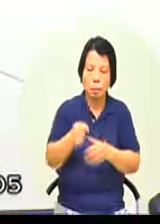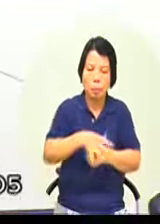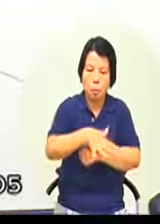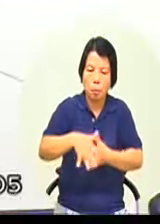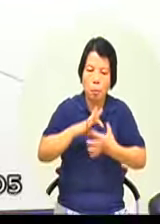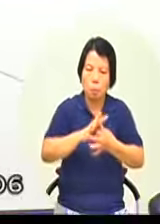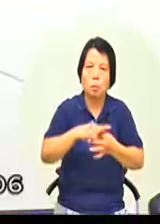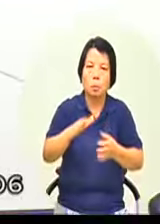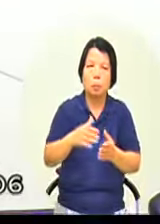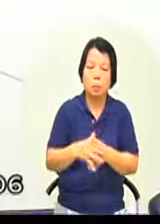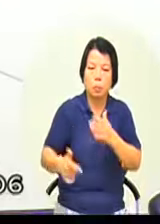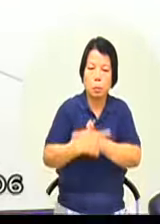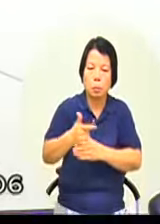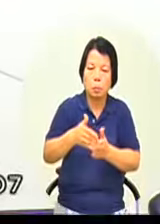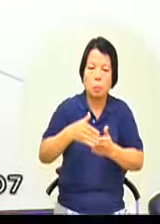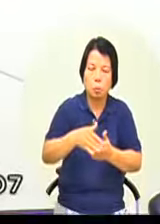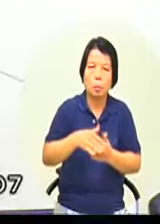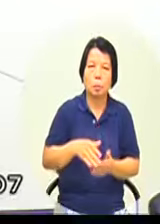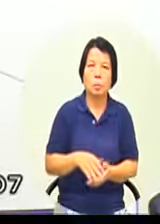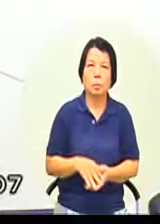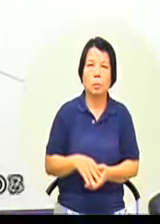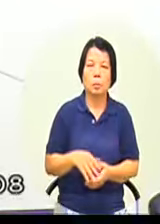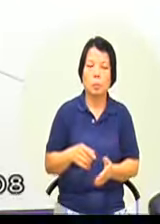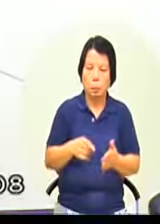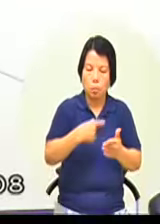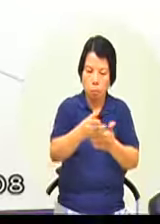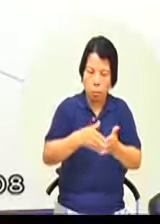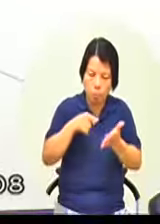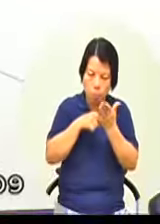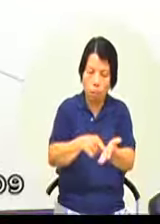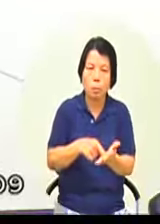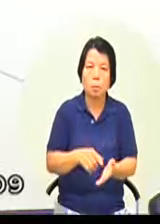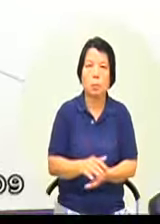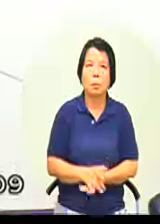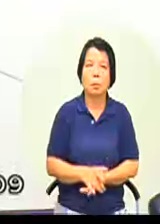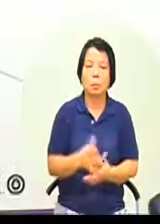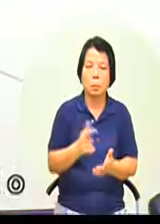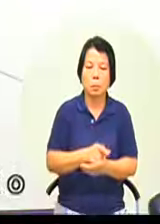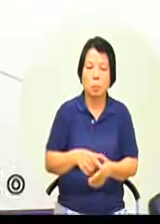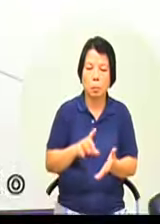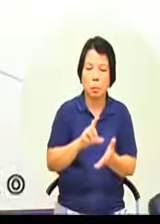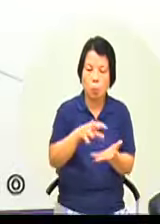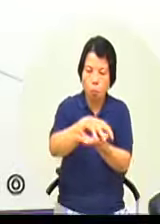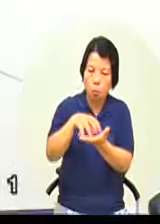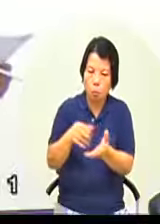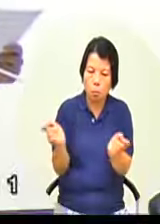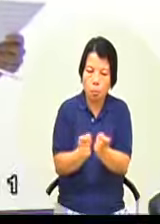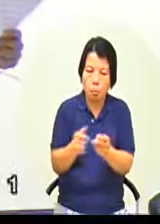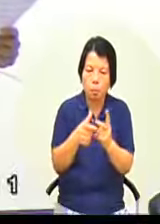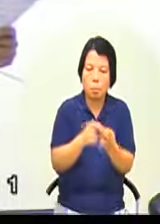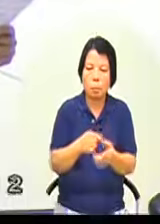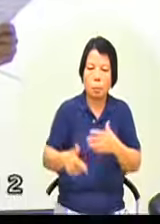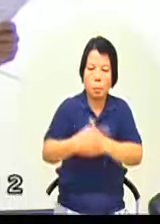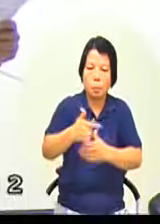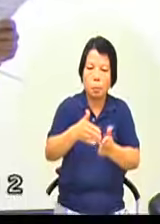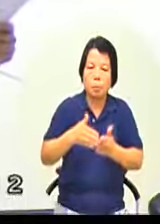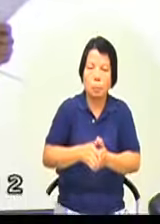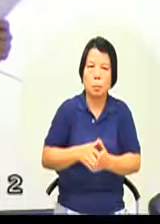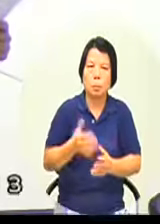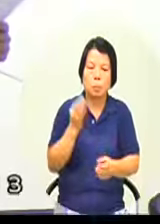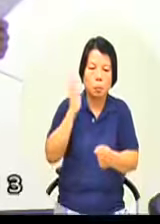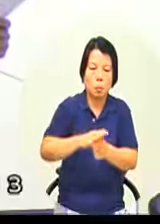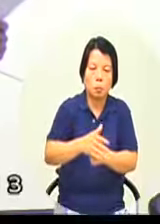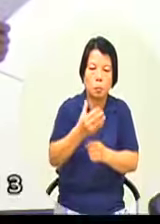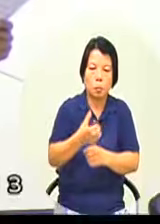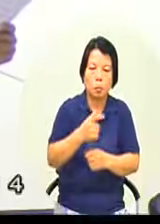该要尽速的，就像你们所讲的，只要他们提出申请的话，从简从速从优。那再来我就是要刚